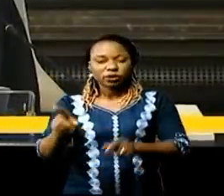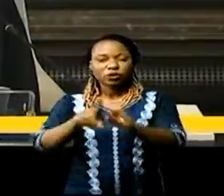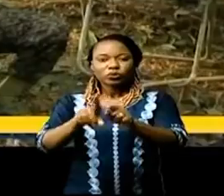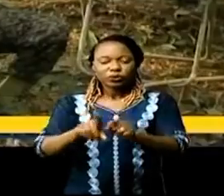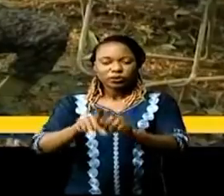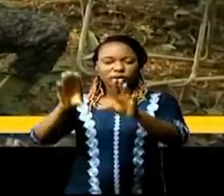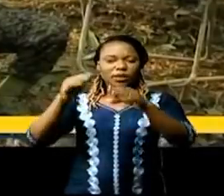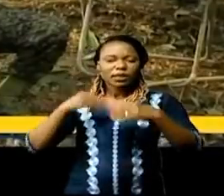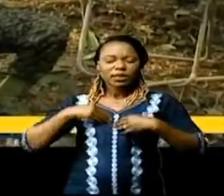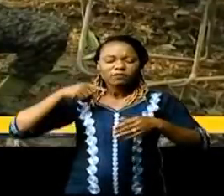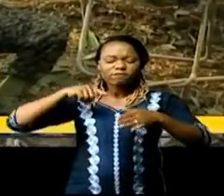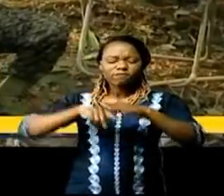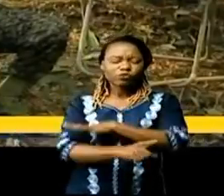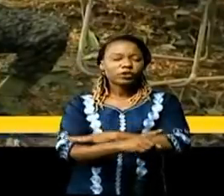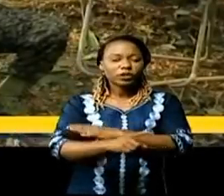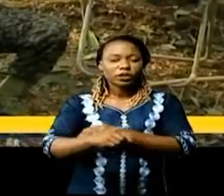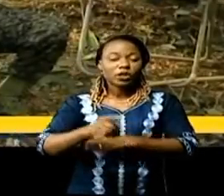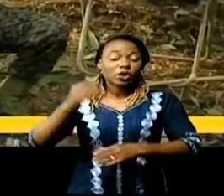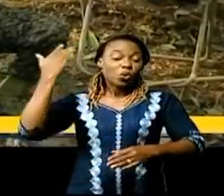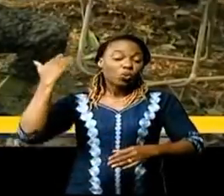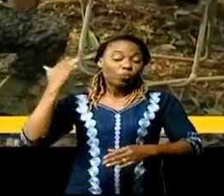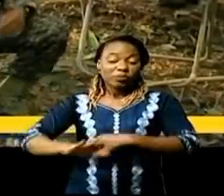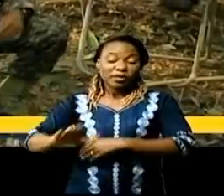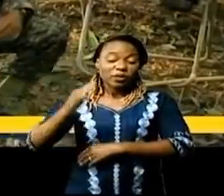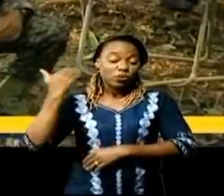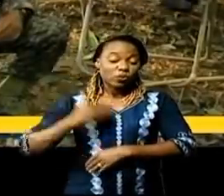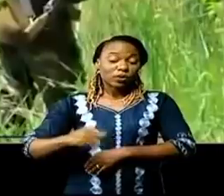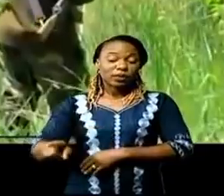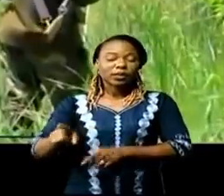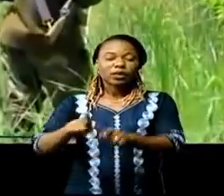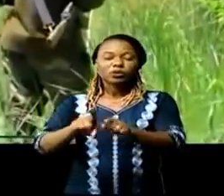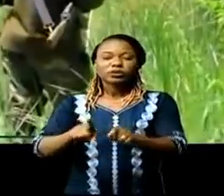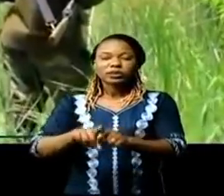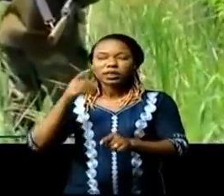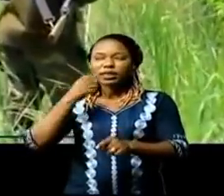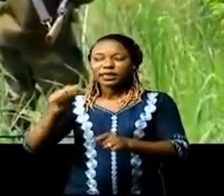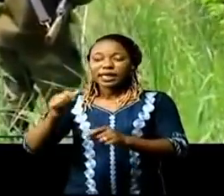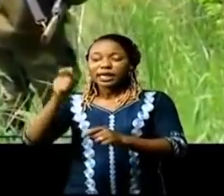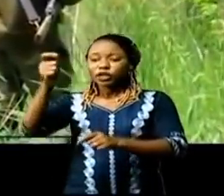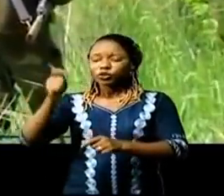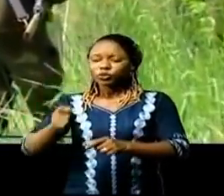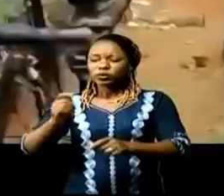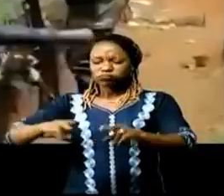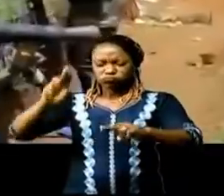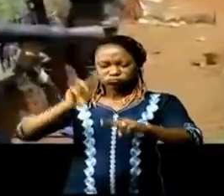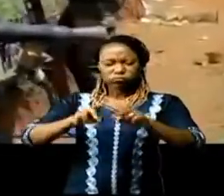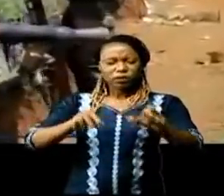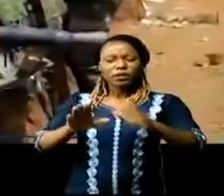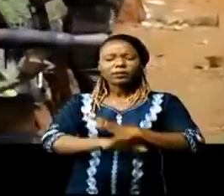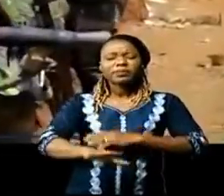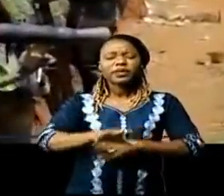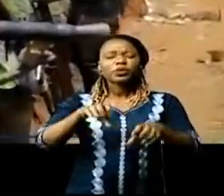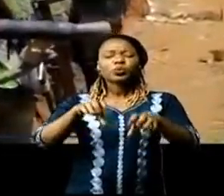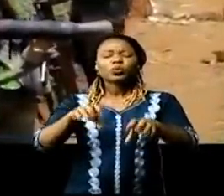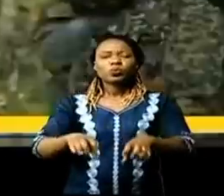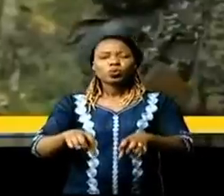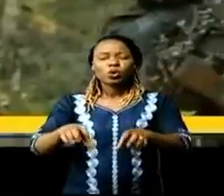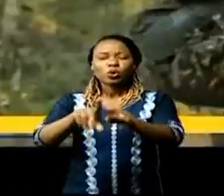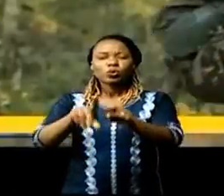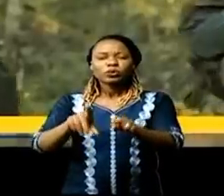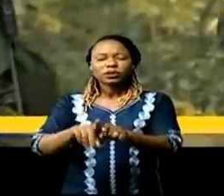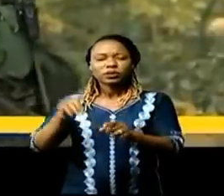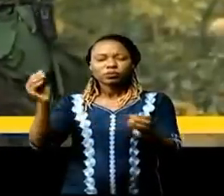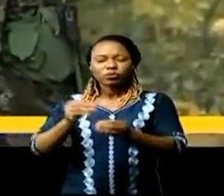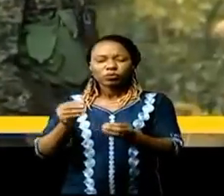accusé l'Ouganda d'actes de barbarie, évoquant une occupation de 5 ans marquée par des très graves atteintes aux droits de